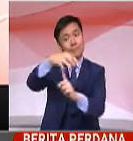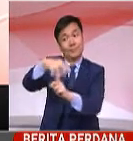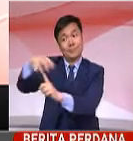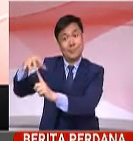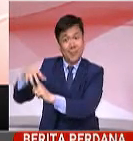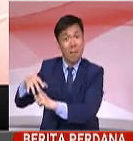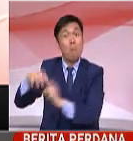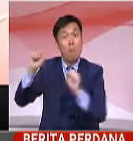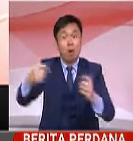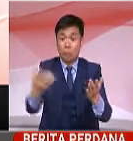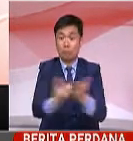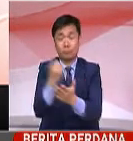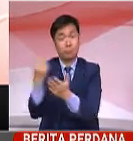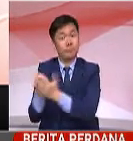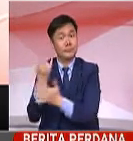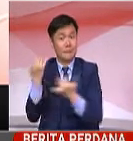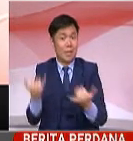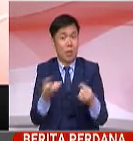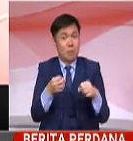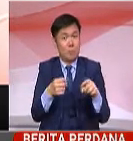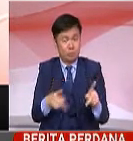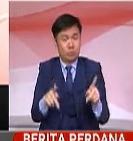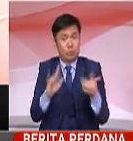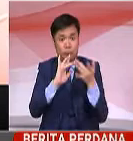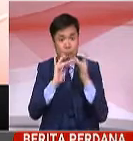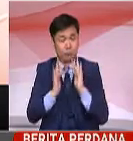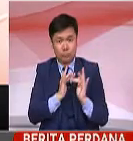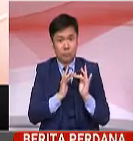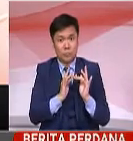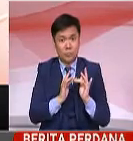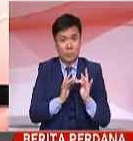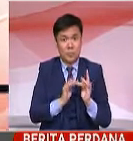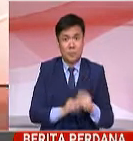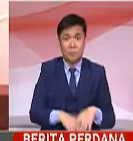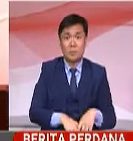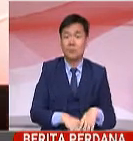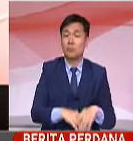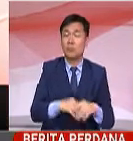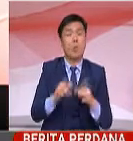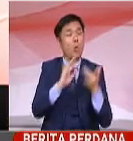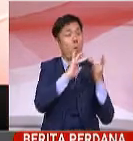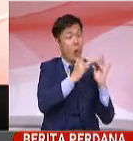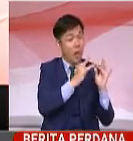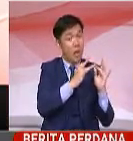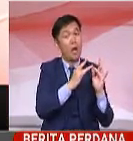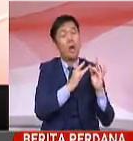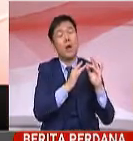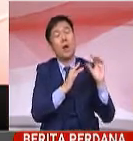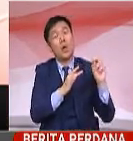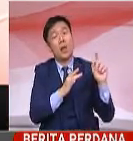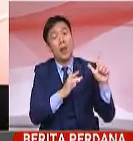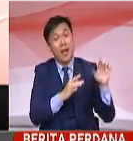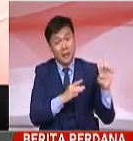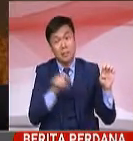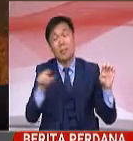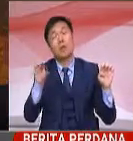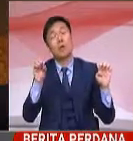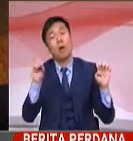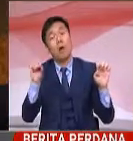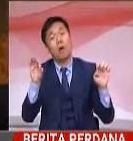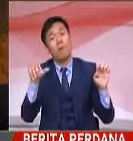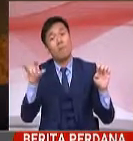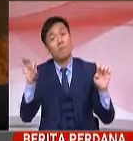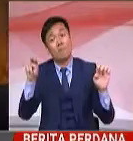able to take full advantage of the digitalization as well, going O2O, having both online and offline operation.